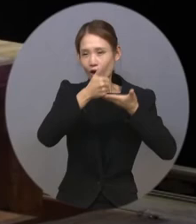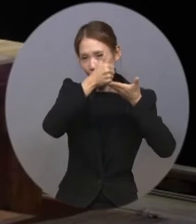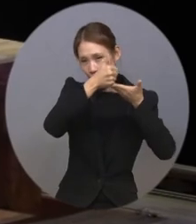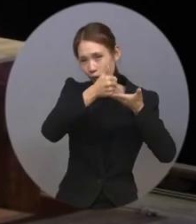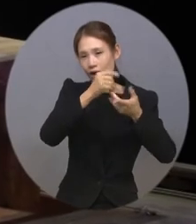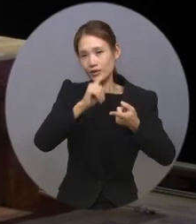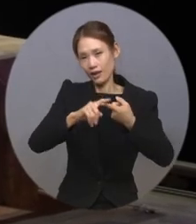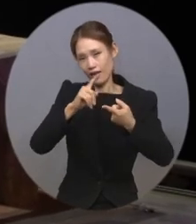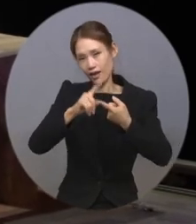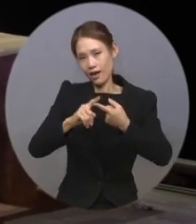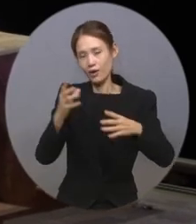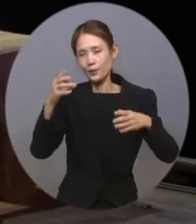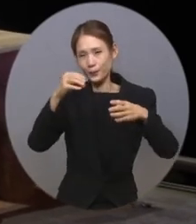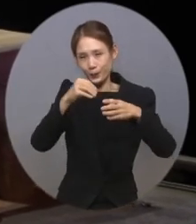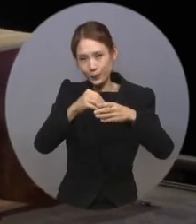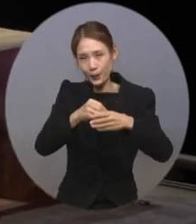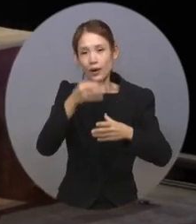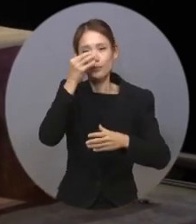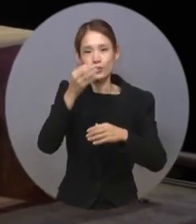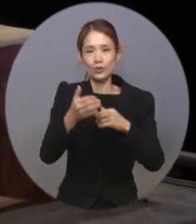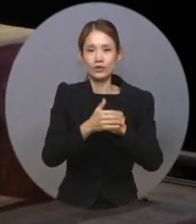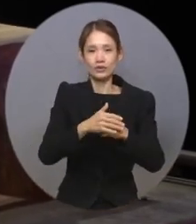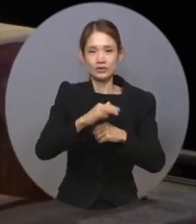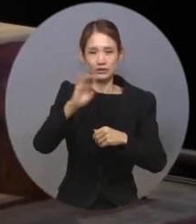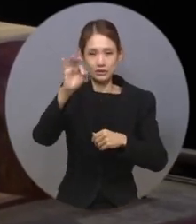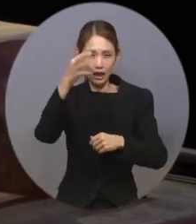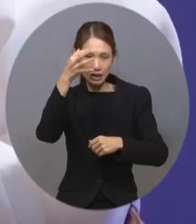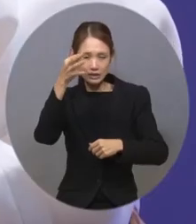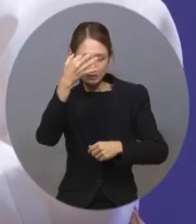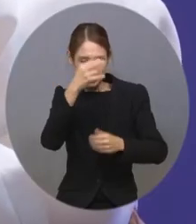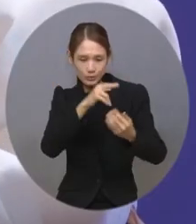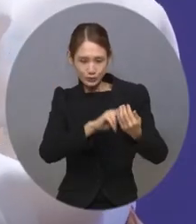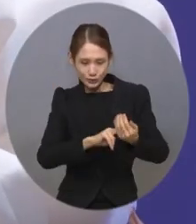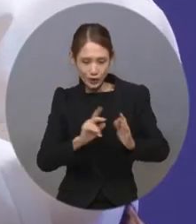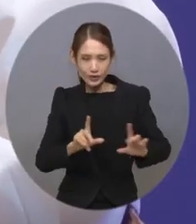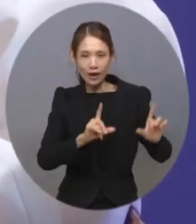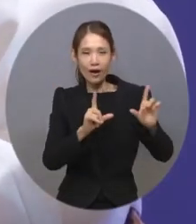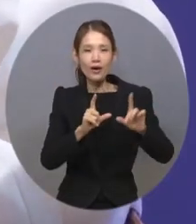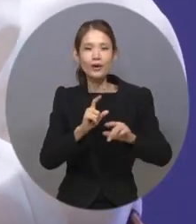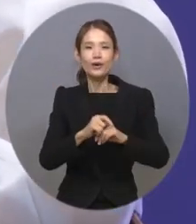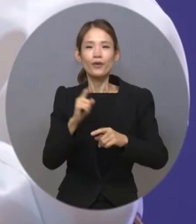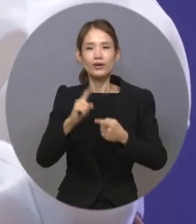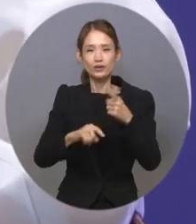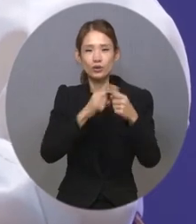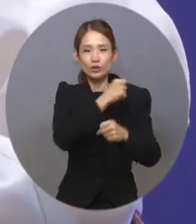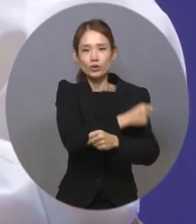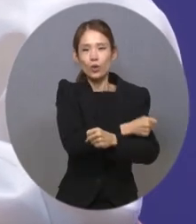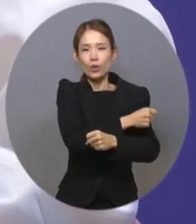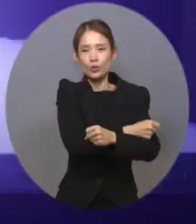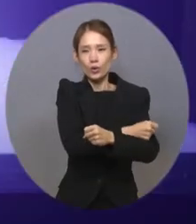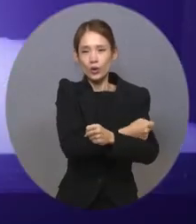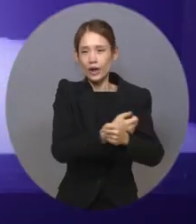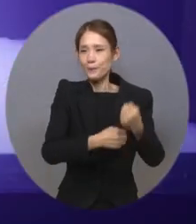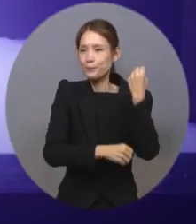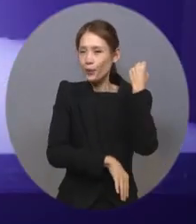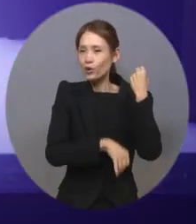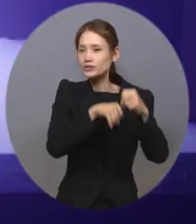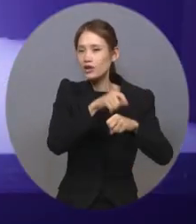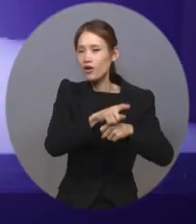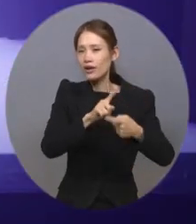그대로 담아내 첨단 기술 속에 묻혀 사는 현대인들에게 노동의 본질을 다시 한번 생각해 볼 수 있는